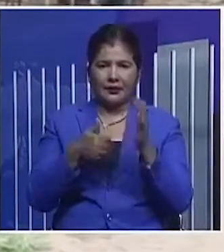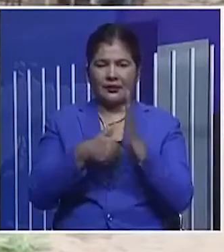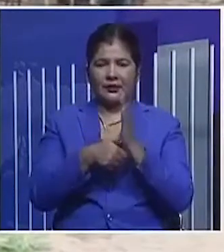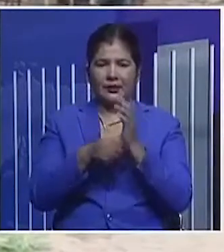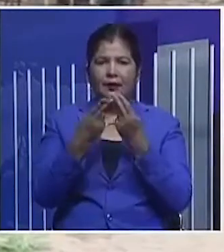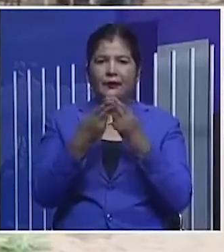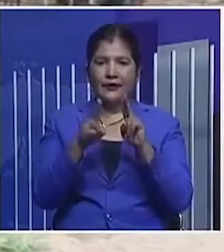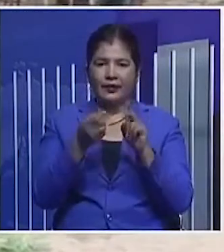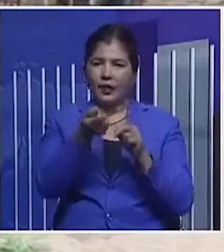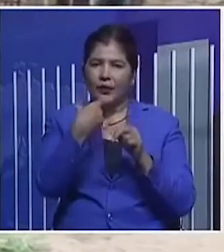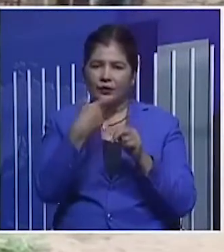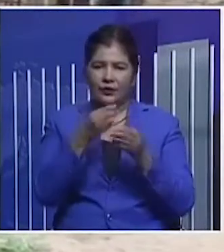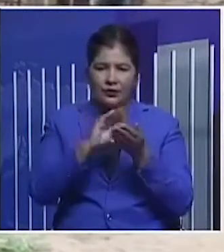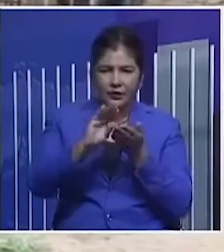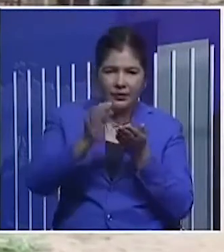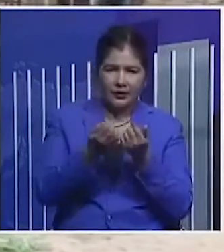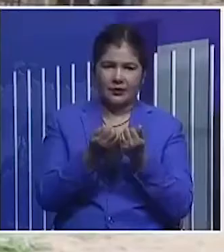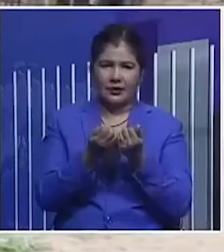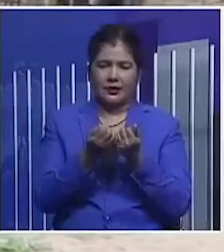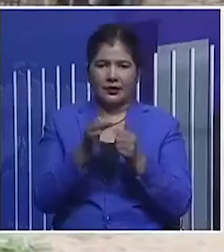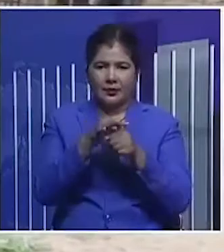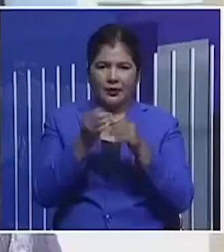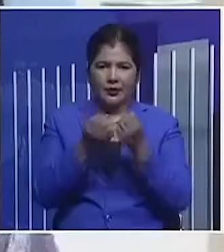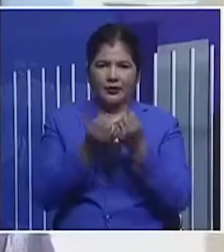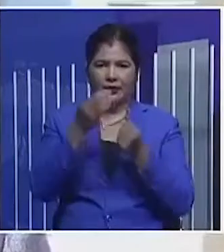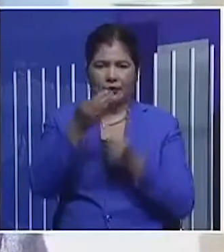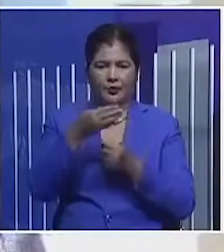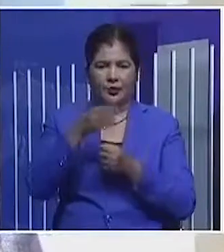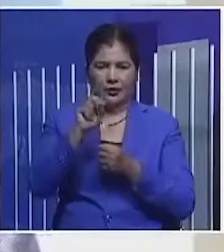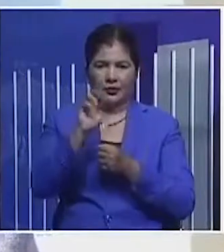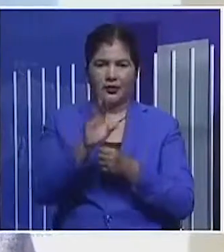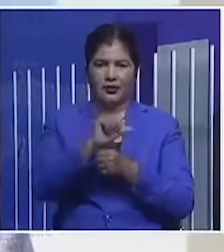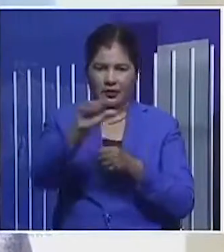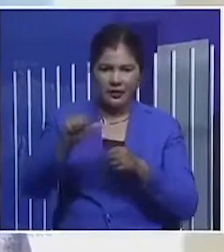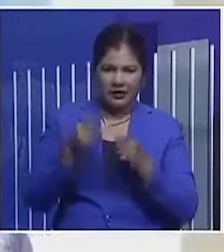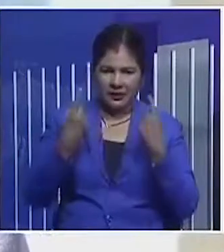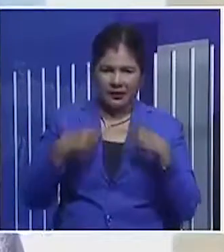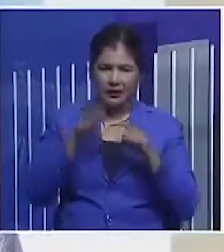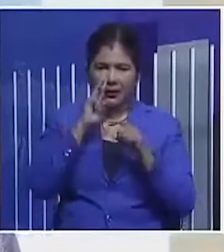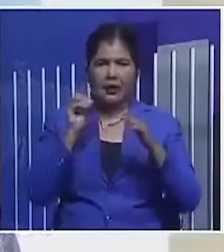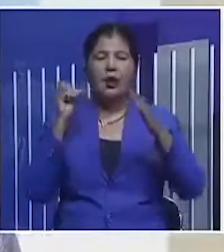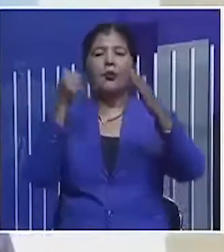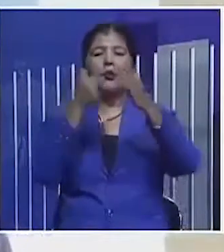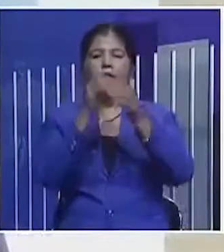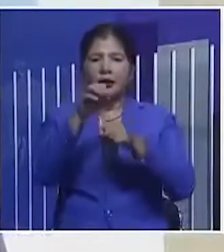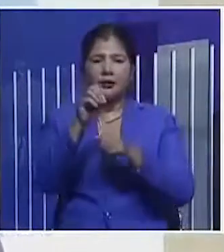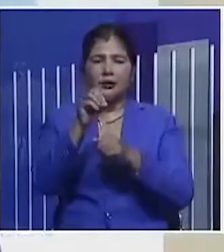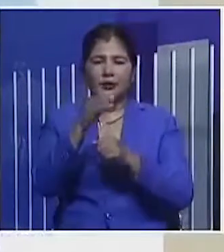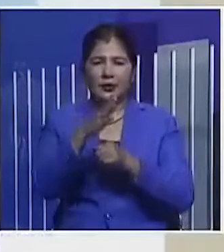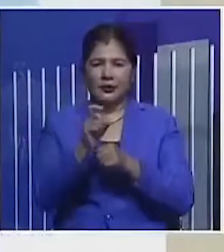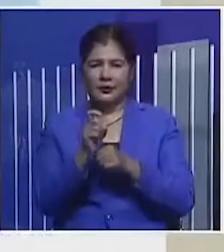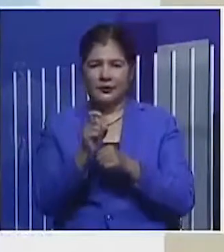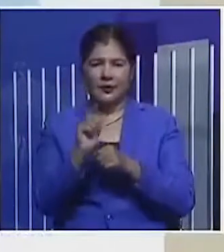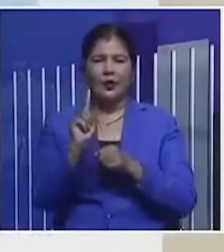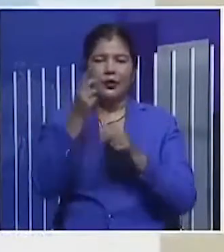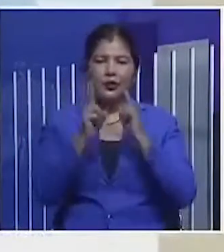निःशुल्क औषधिहरू वितरण गर्ने व्यवस्था हुनुपर्छ। जनतालाई स्वास्थ्यमा पहुँचमा ल्याउनको लागि